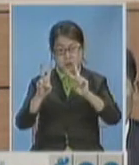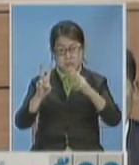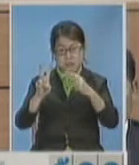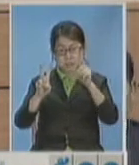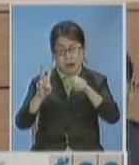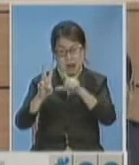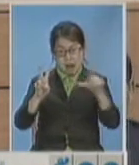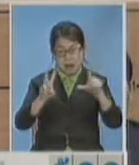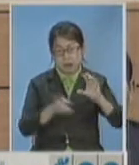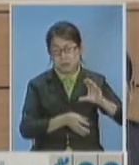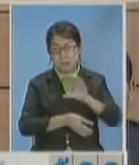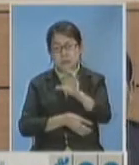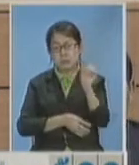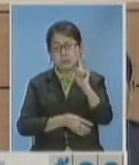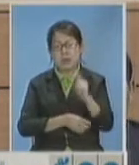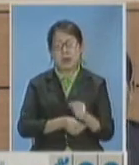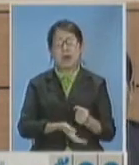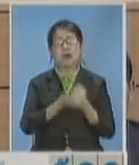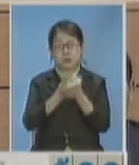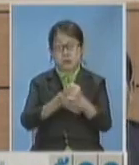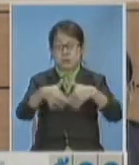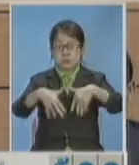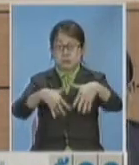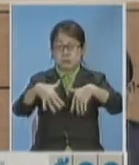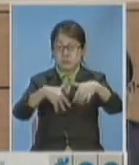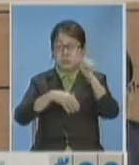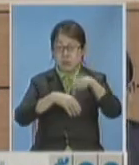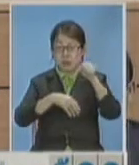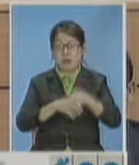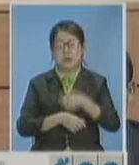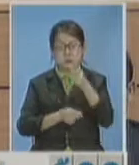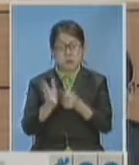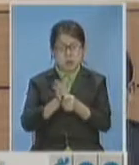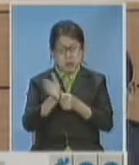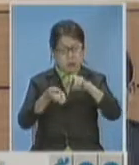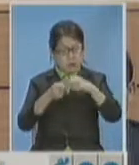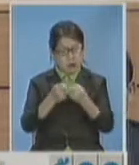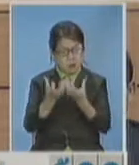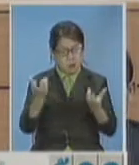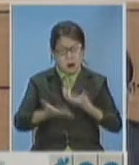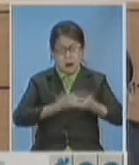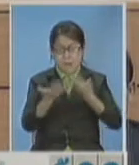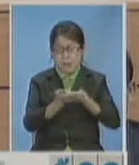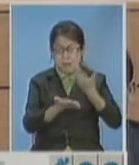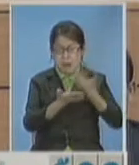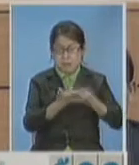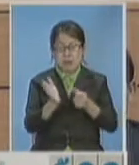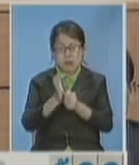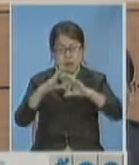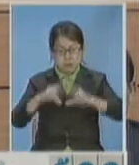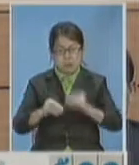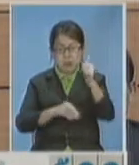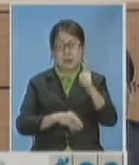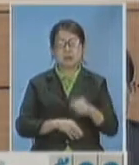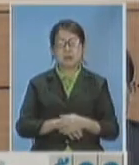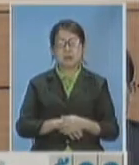จะตอบสนองต่อประชาชนก็ต้องแก้ไขปัญหาของแพงได้และควรที่จะรับฟัง